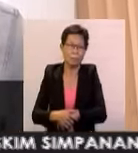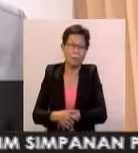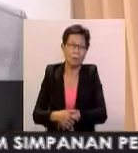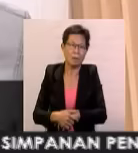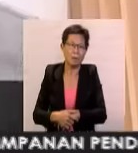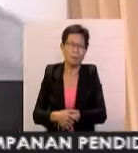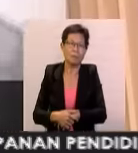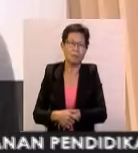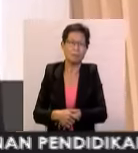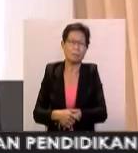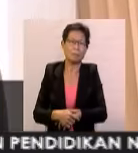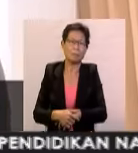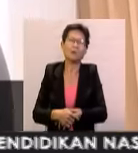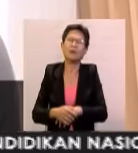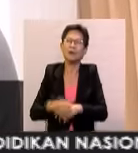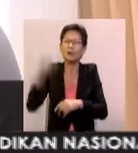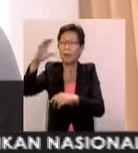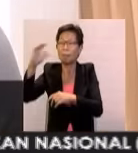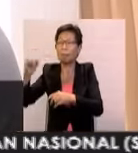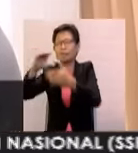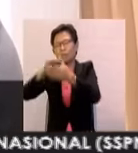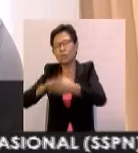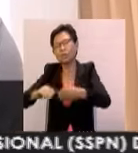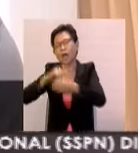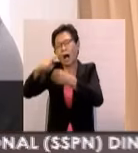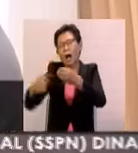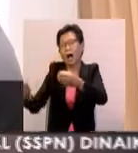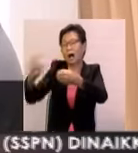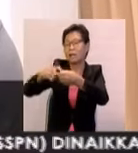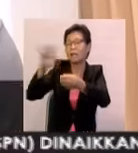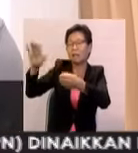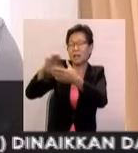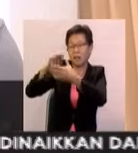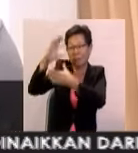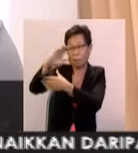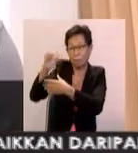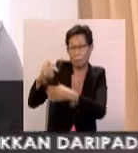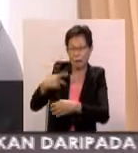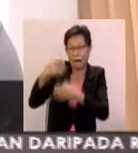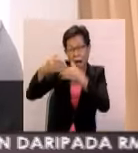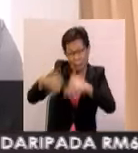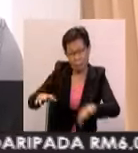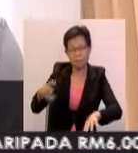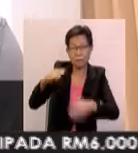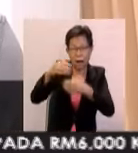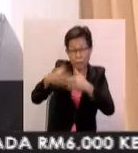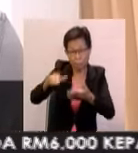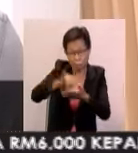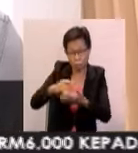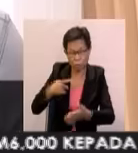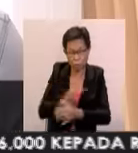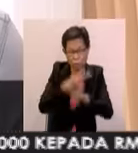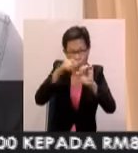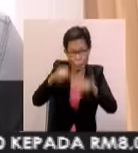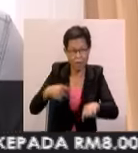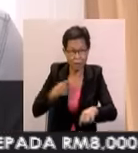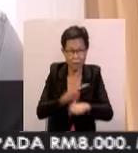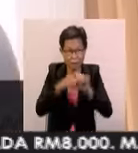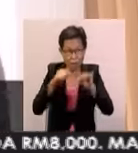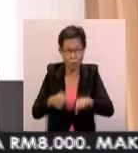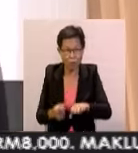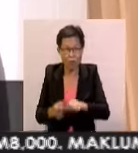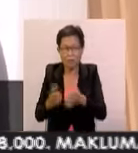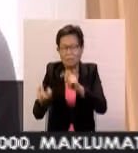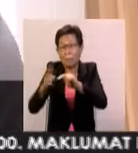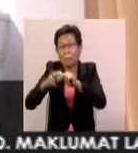macam menceritakan ataupun membosikan dia punya company. Lepas tu nanti kita boleh lagi